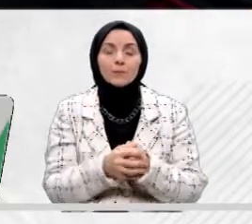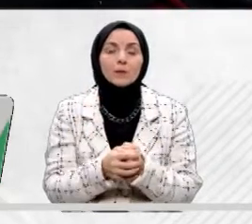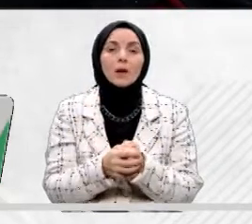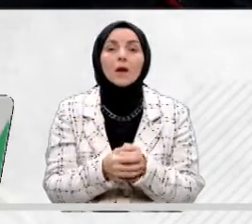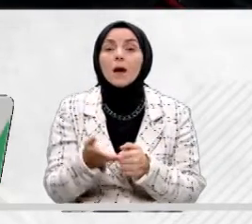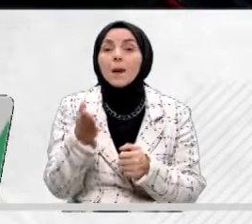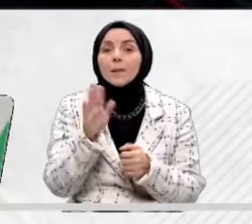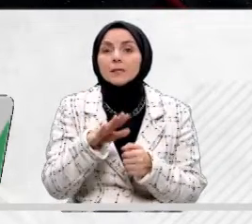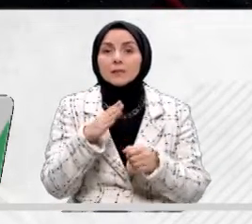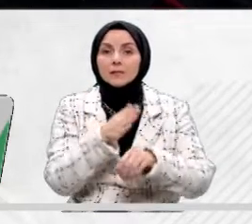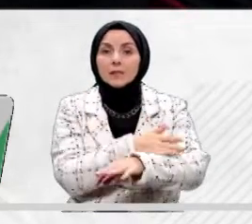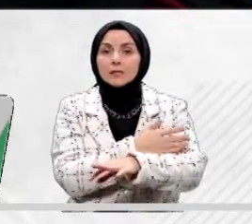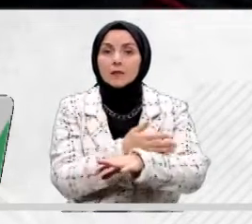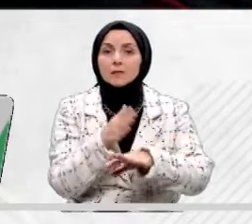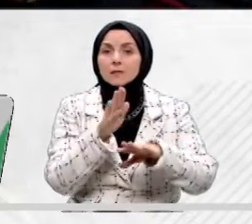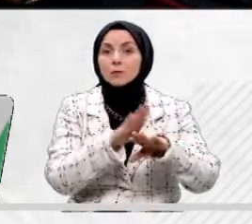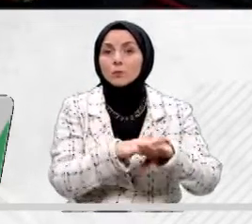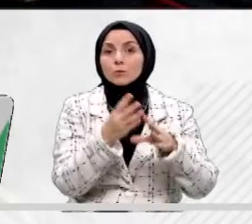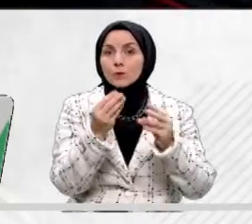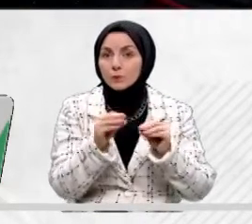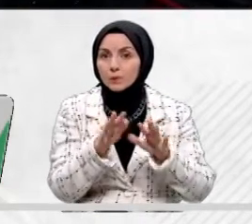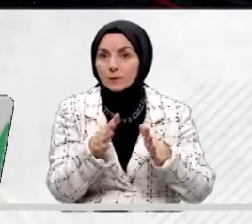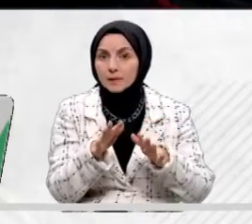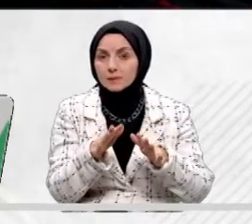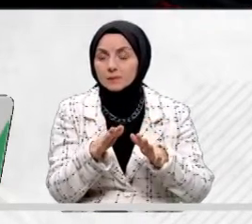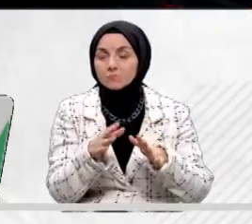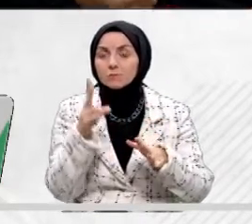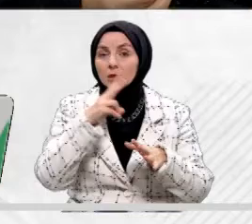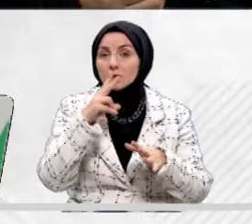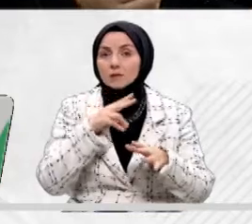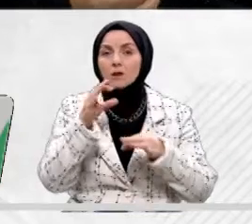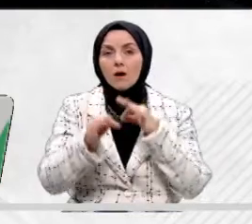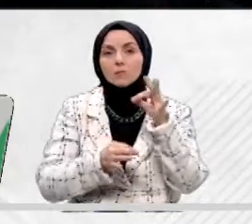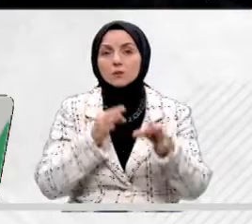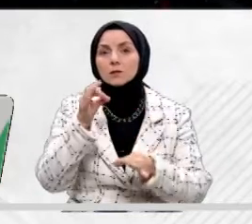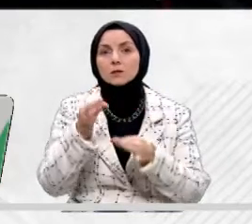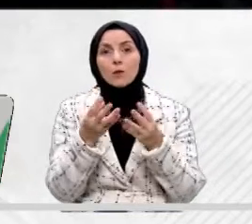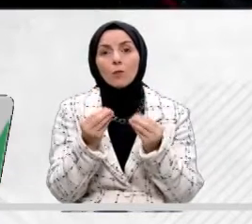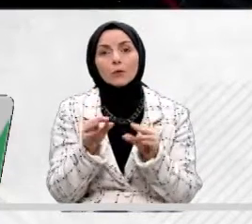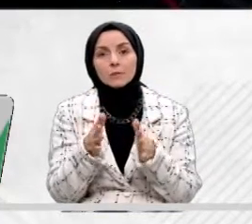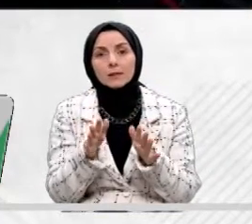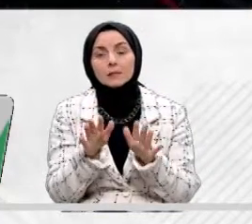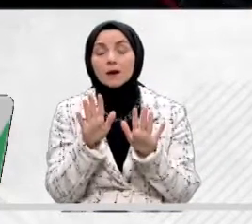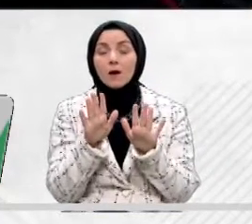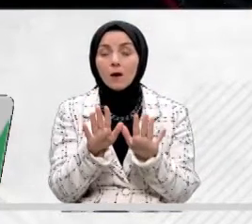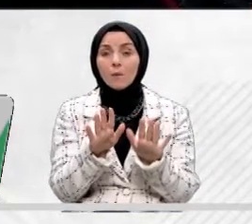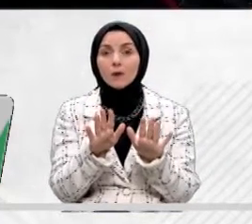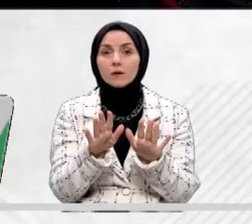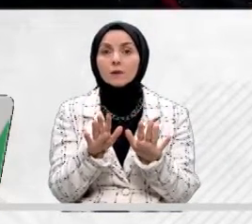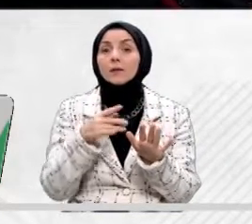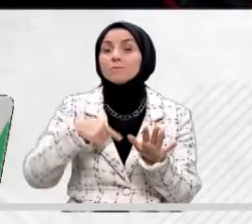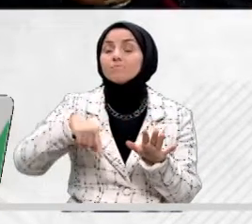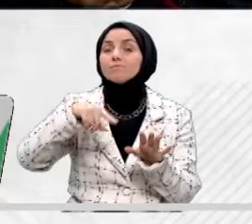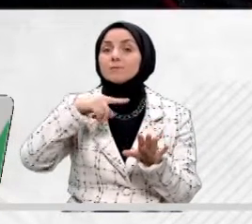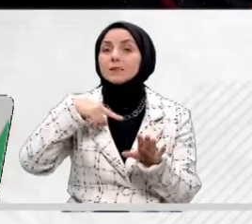etrafında gördüğü herkes onun teyzesi ve amcasıdır o zaman demek ki biz çocuklarımızın duygularını yani Duygu hayatını